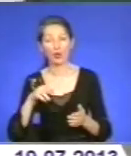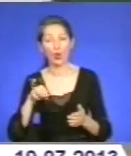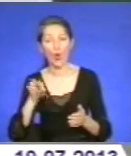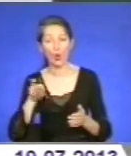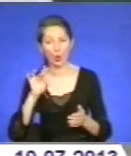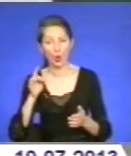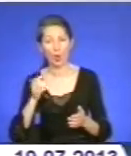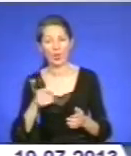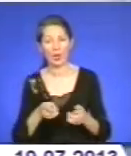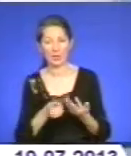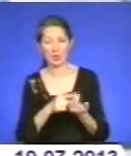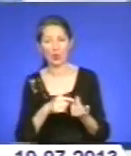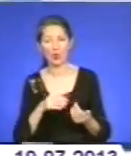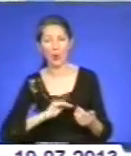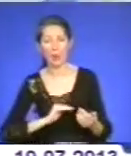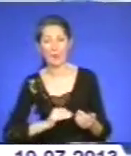інвесторів.